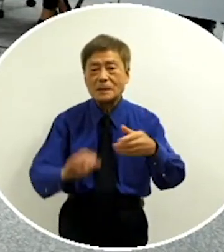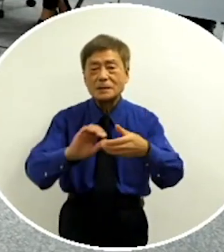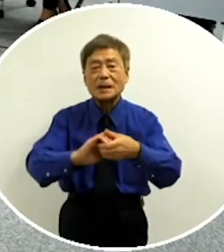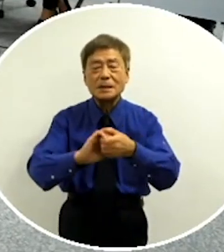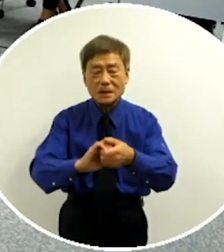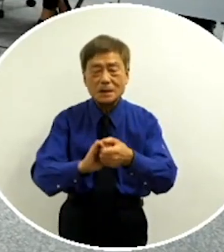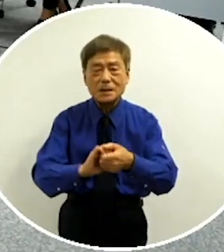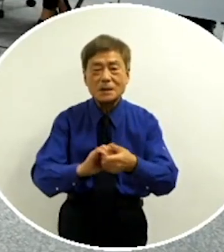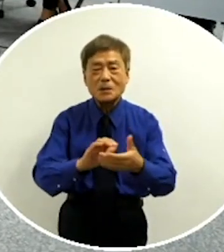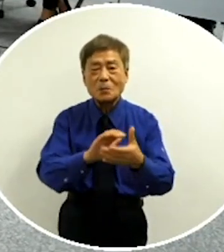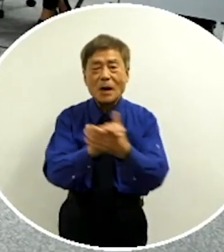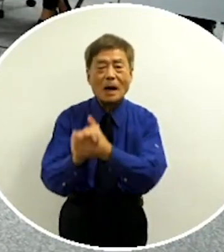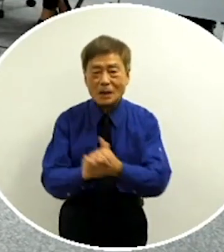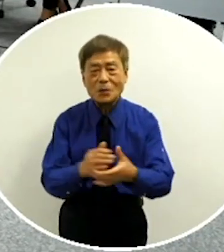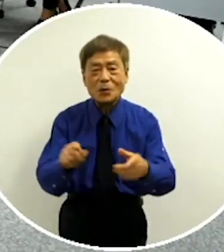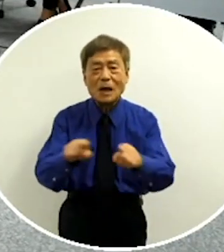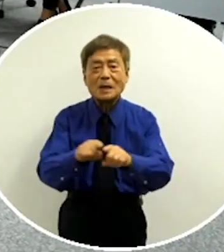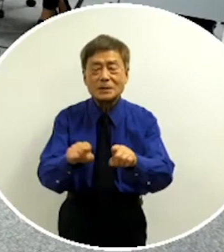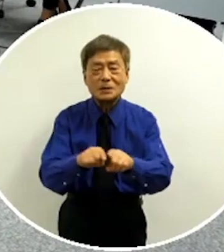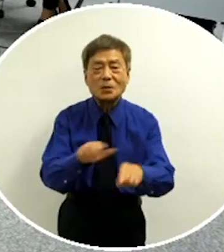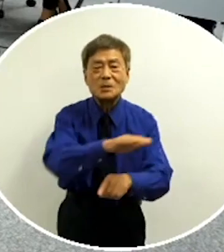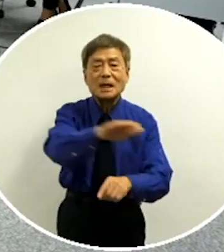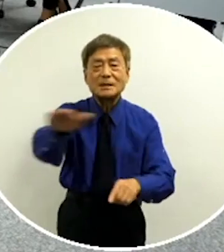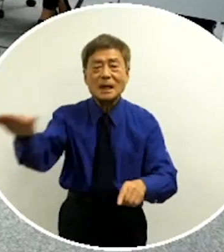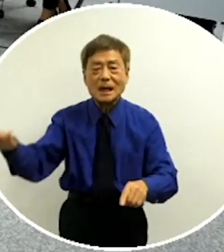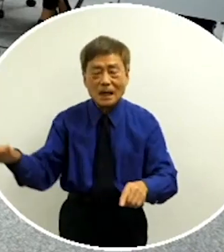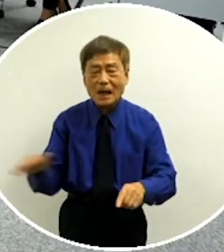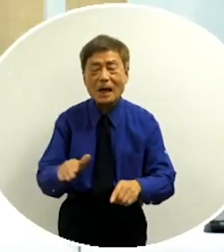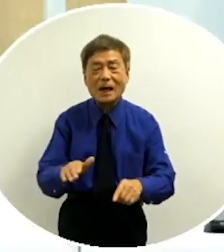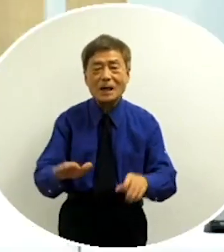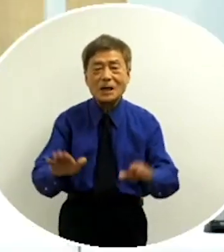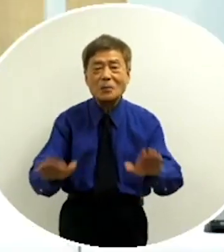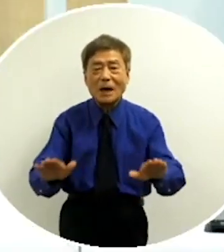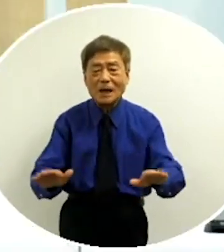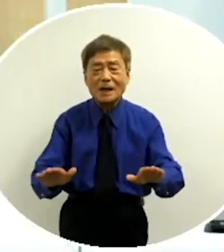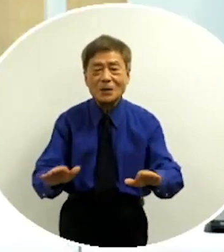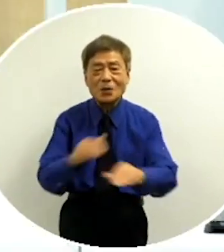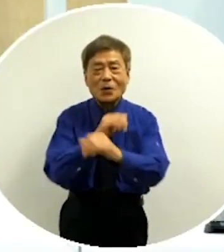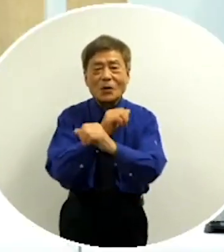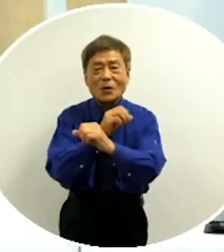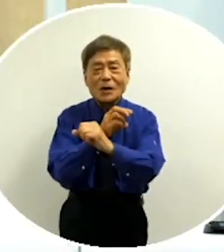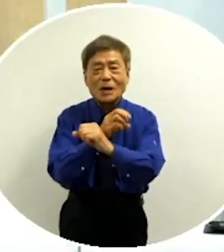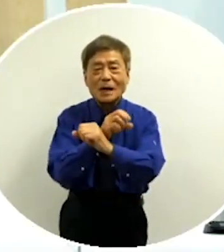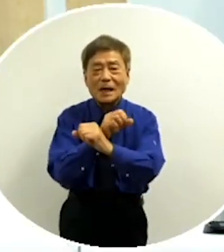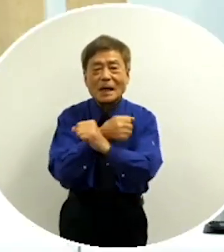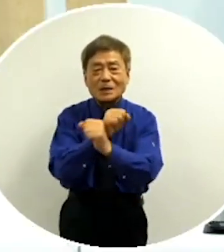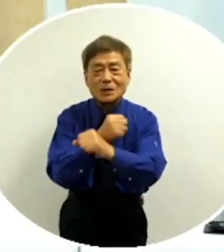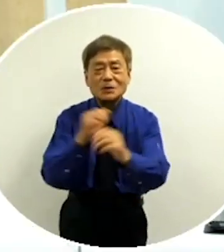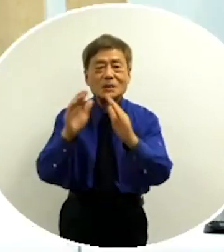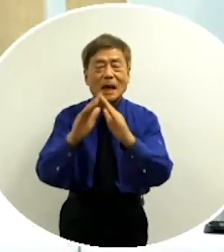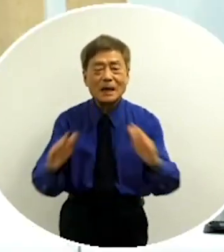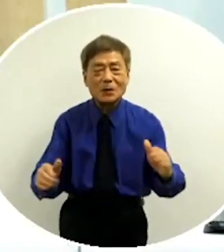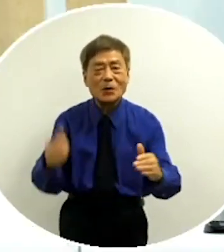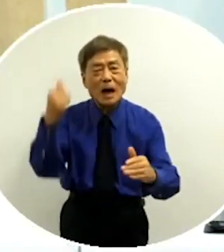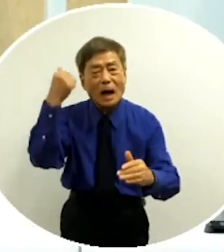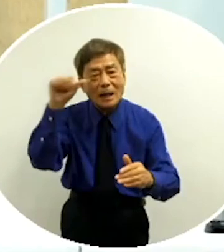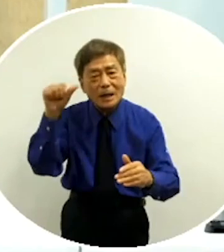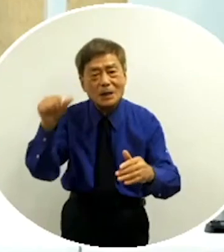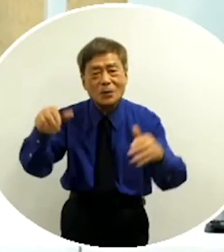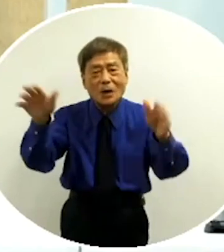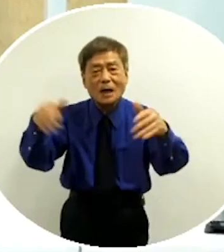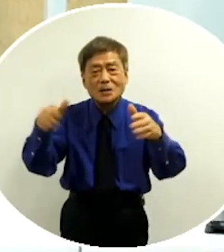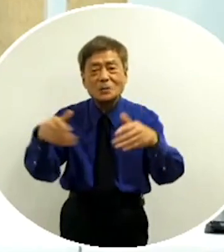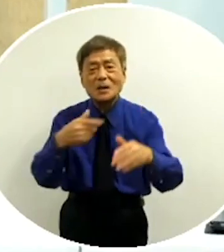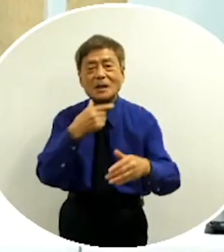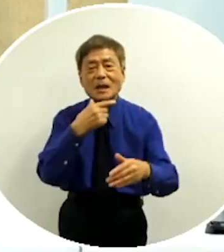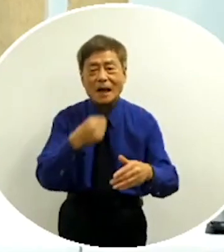パートナーズの皆さんがこういうテーマで制作の勉強会やアンケートをやりたいということを発信していただきたいと